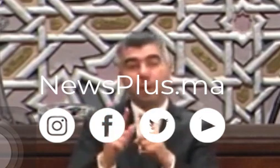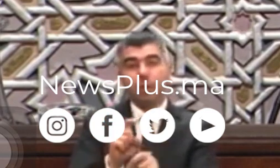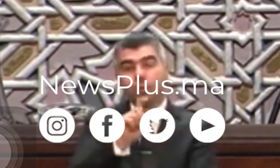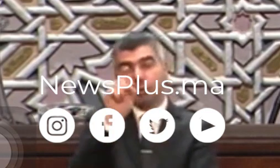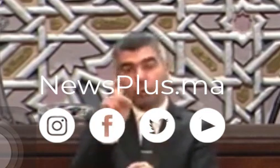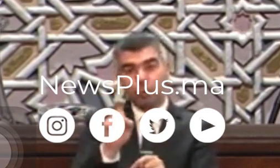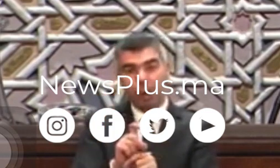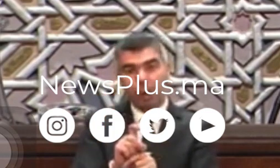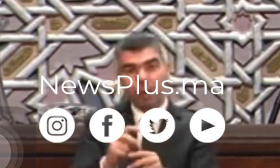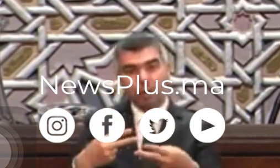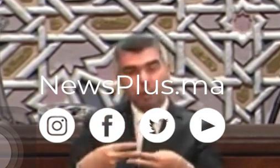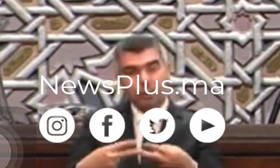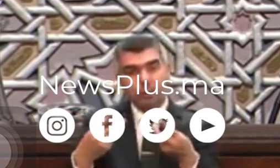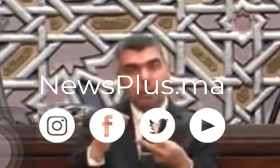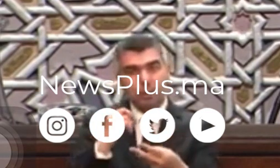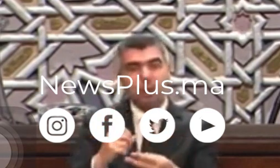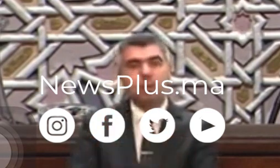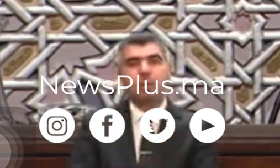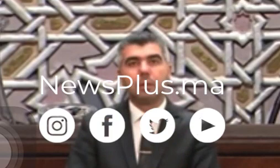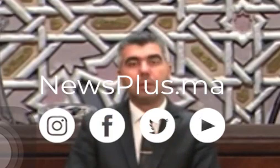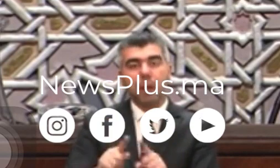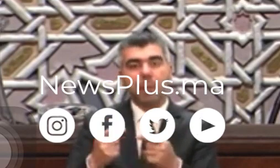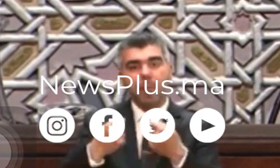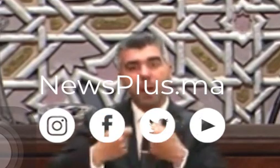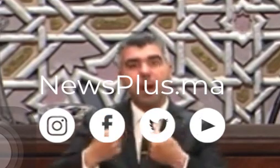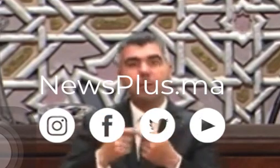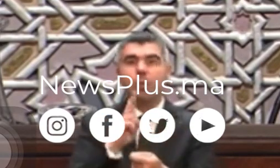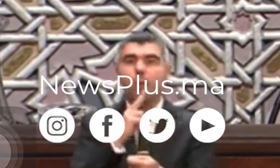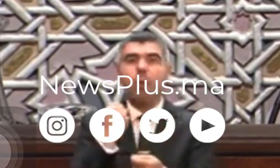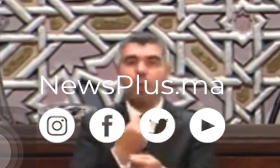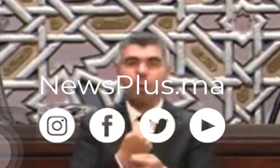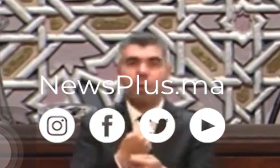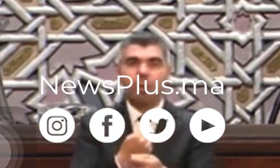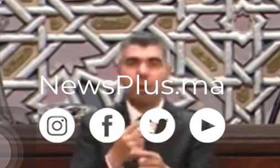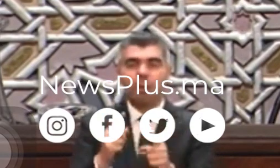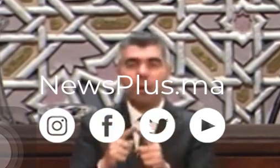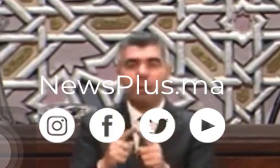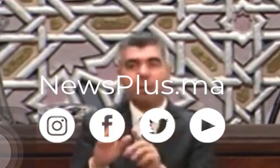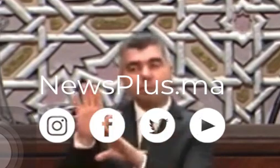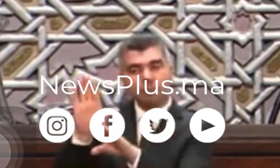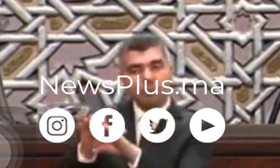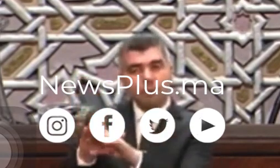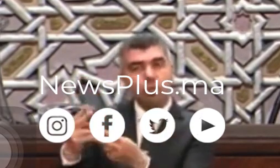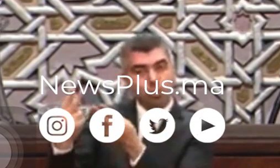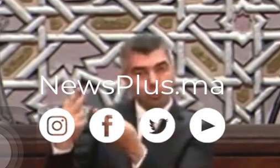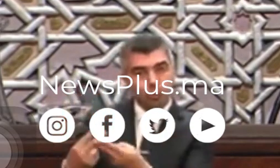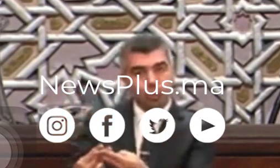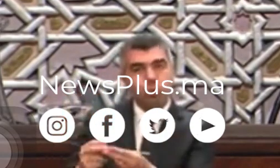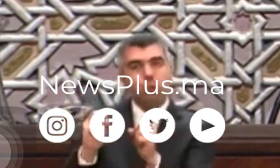سؤالا حول ما إذا كان السيد رئيس الحكومة قد طلب منه الحضور أم